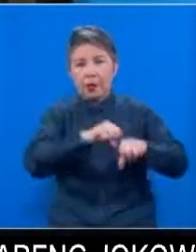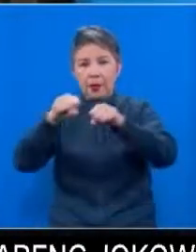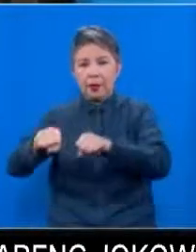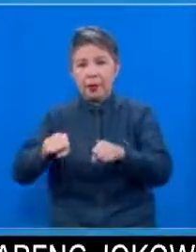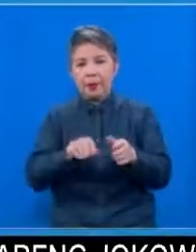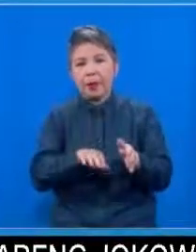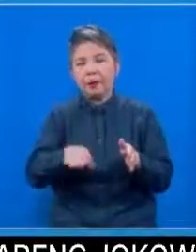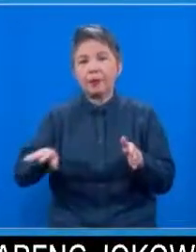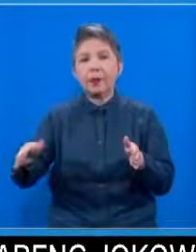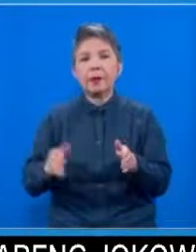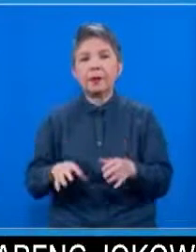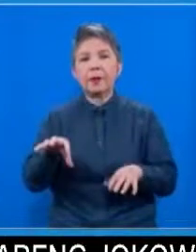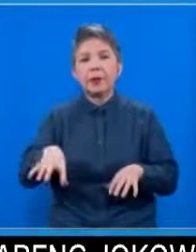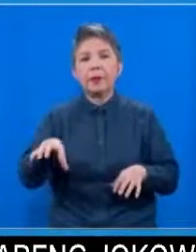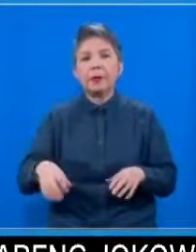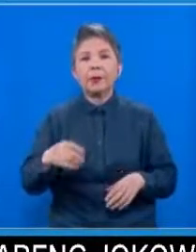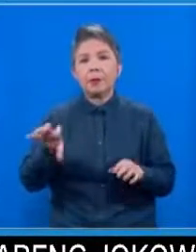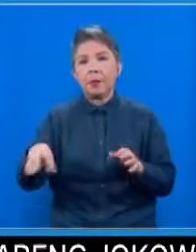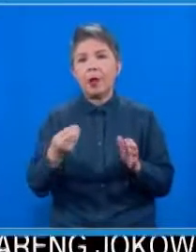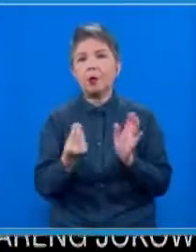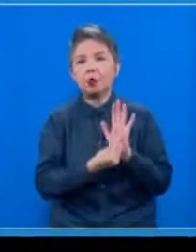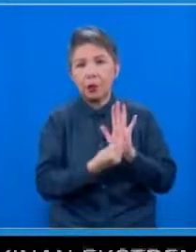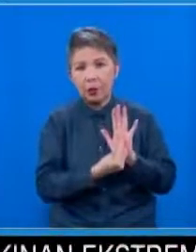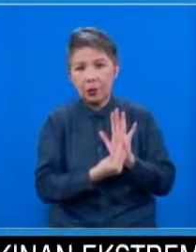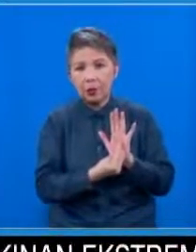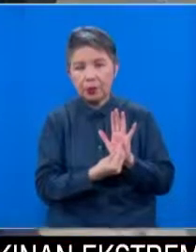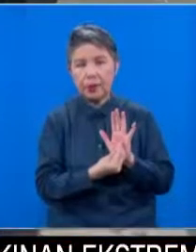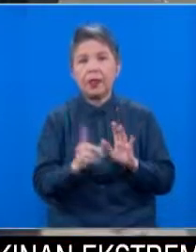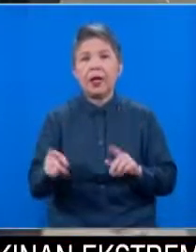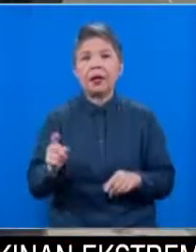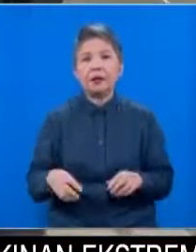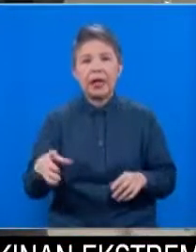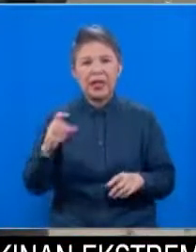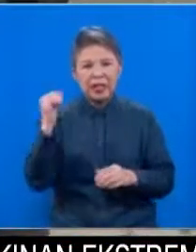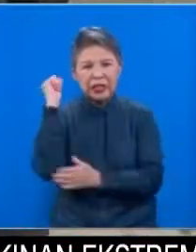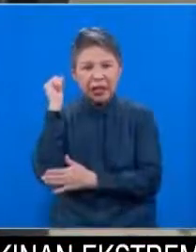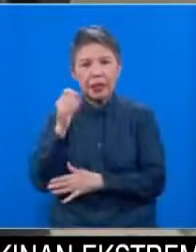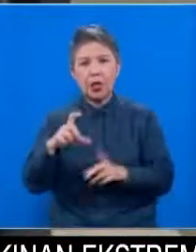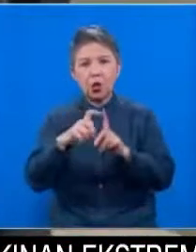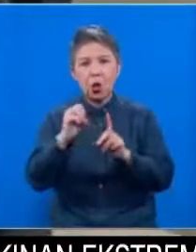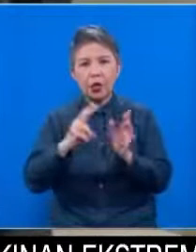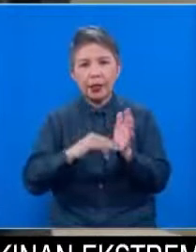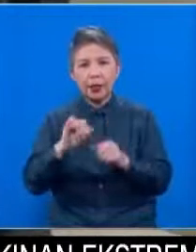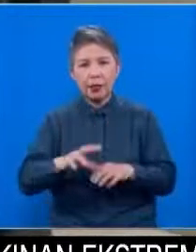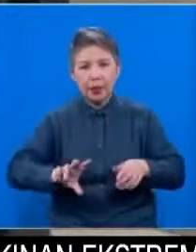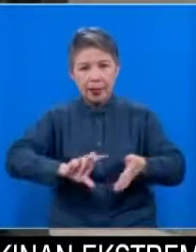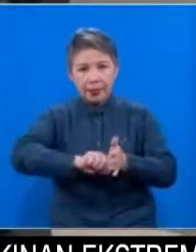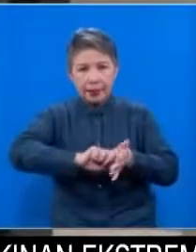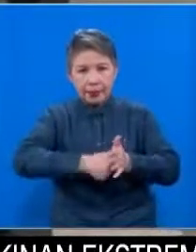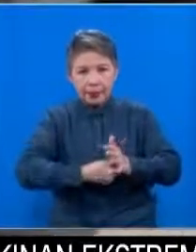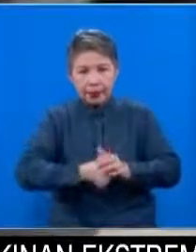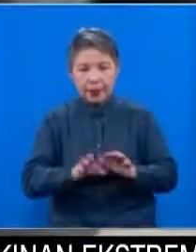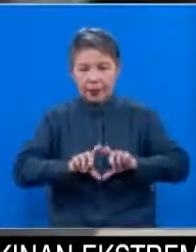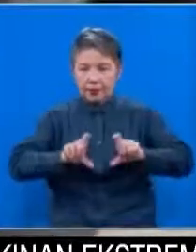barang bukti di gedung Bareskrim Polri. Kendaraan yang dijadikan barang bukti hasil kejahatan ini kemudian disegel dan diberi garis